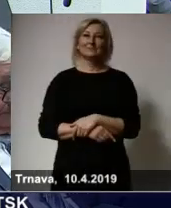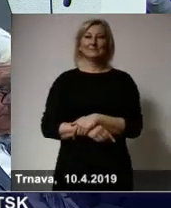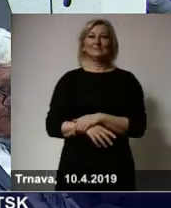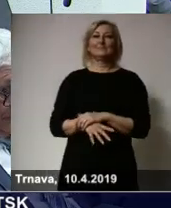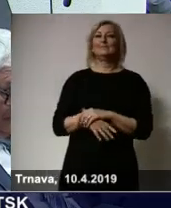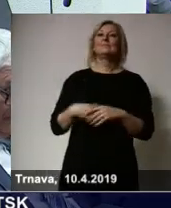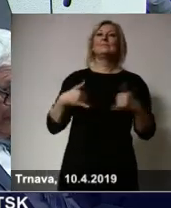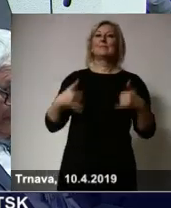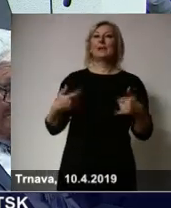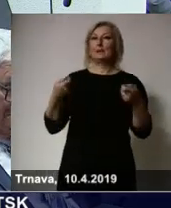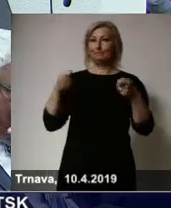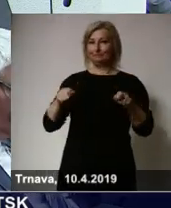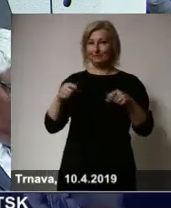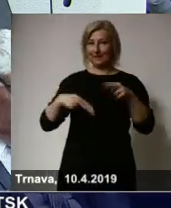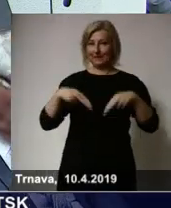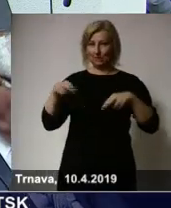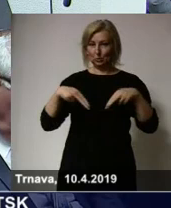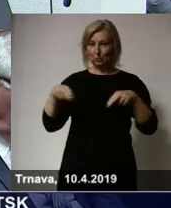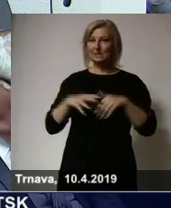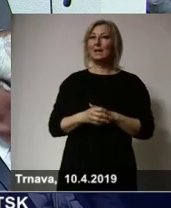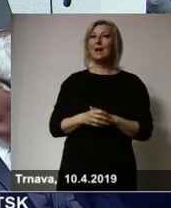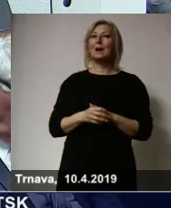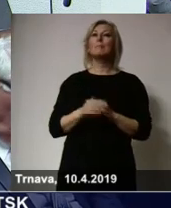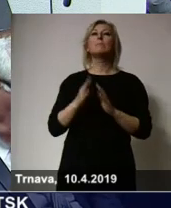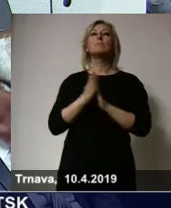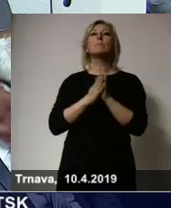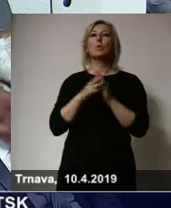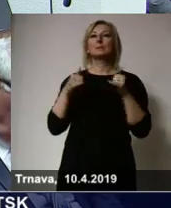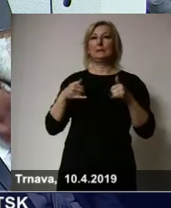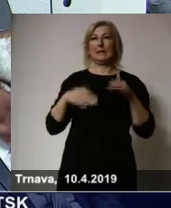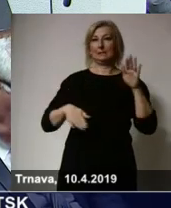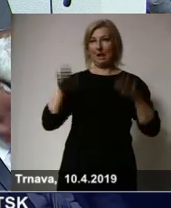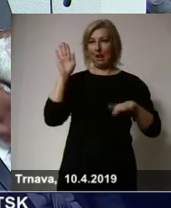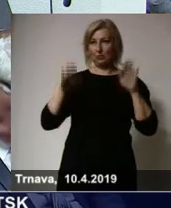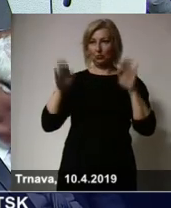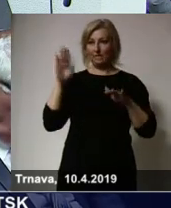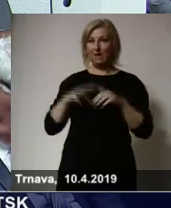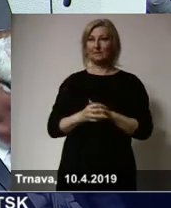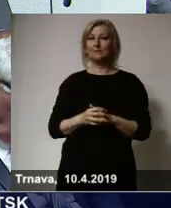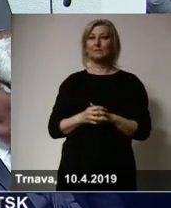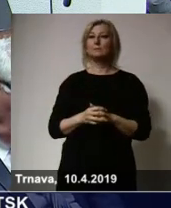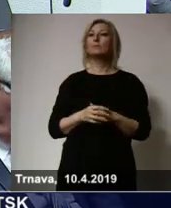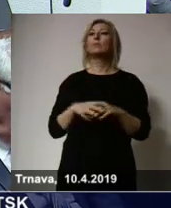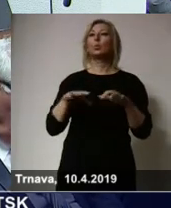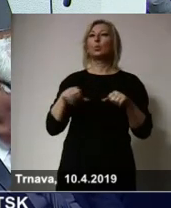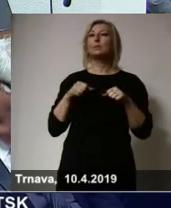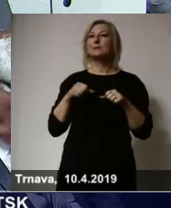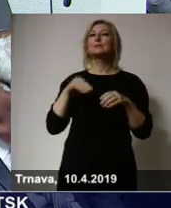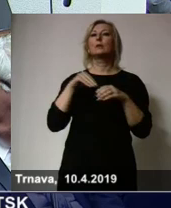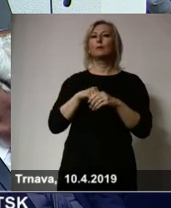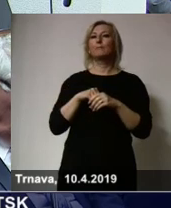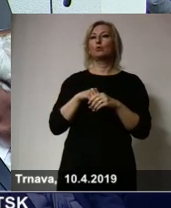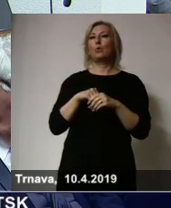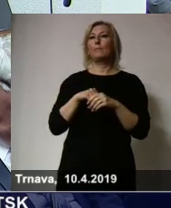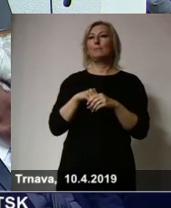Uzatváram rozpravu a dovolím si vás požiadať o hlasovanie o uznesení tak, ako som ho